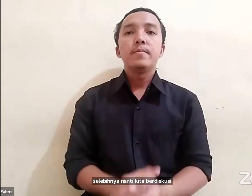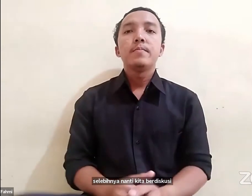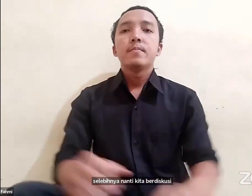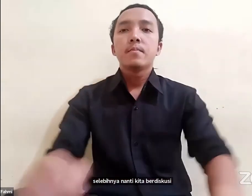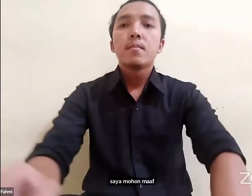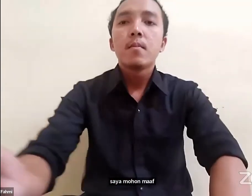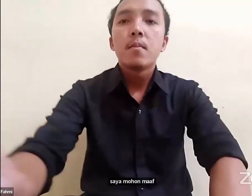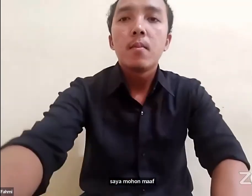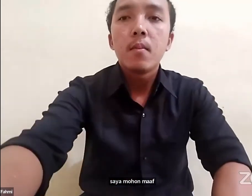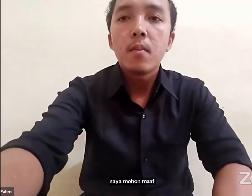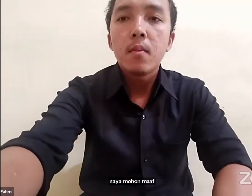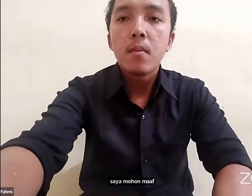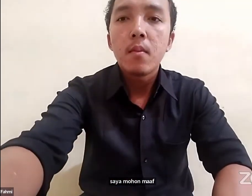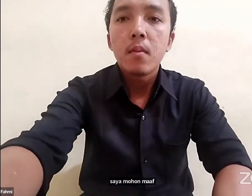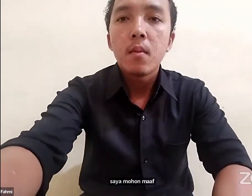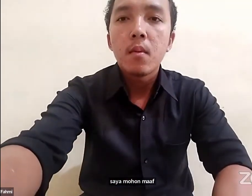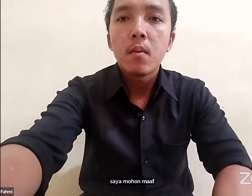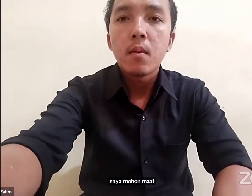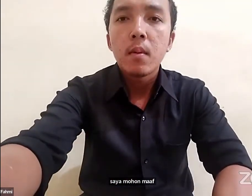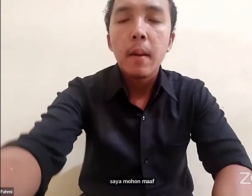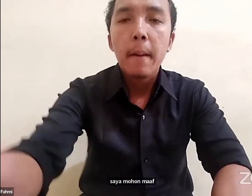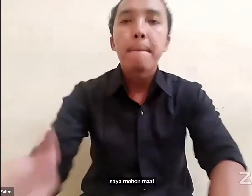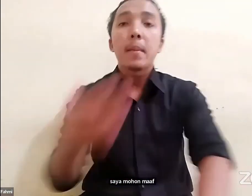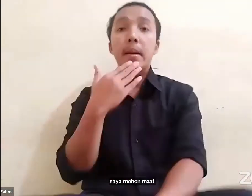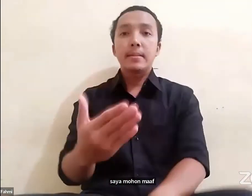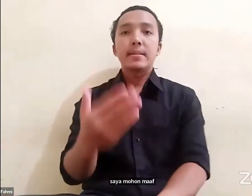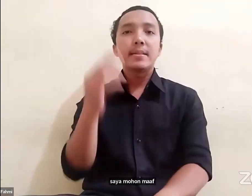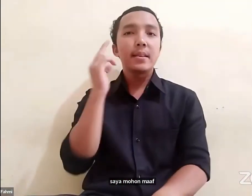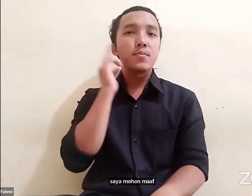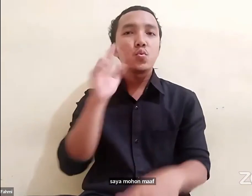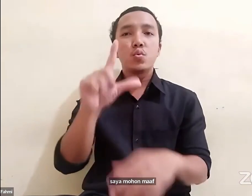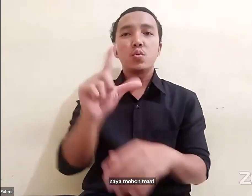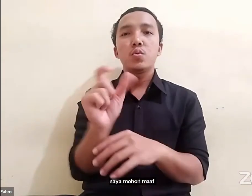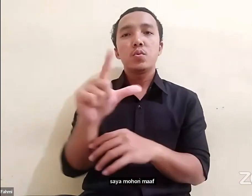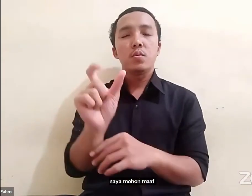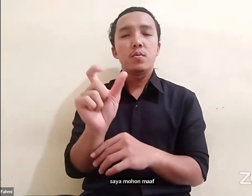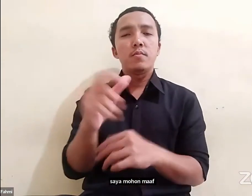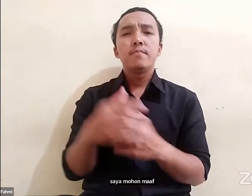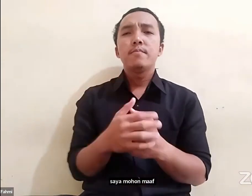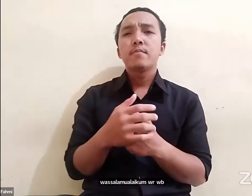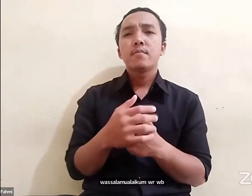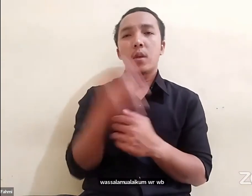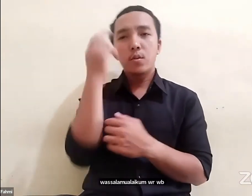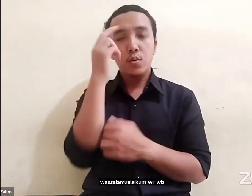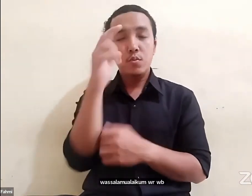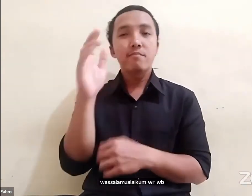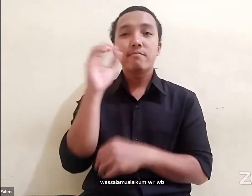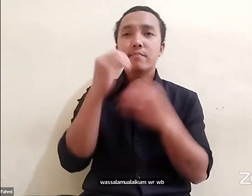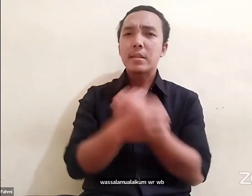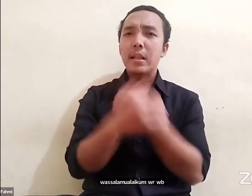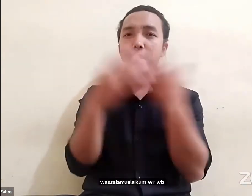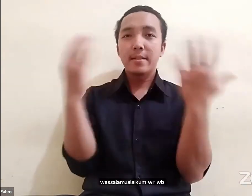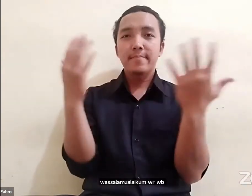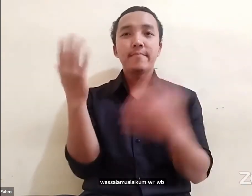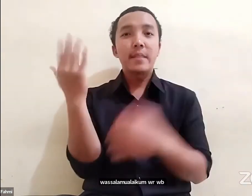Ya, waalaikumsalam. Terima kasih kepada Ibu Luluk untuk paparannya tadi. Yang saya catat